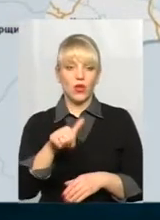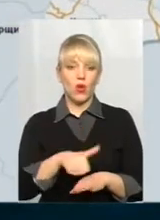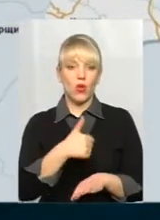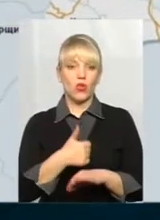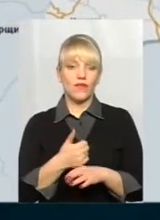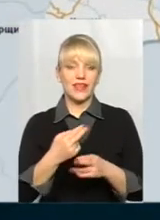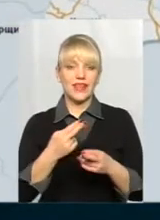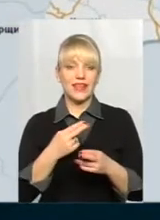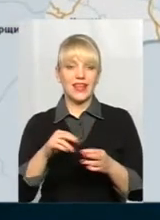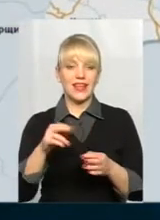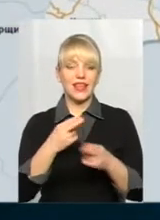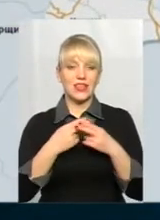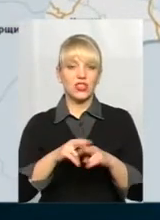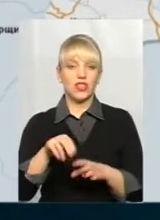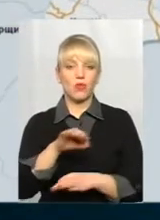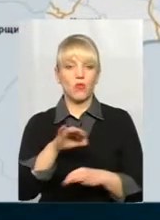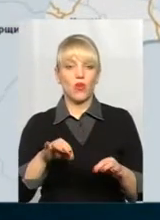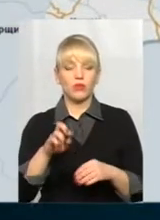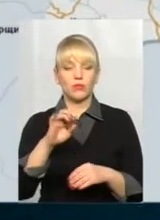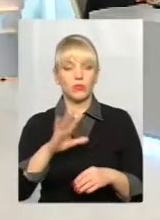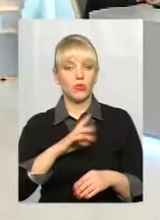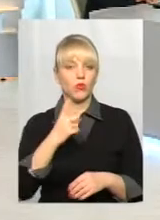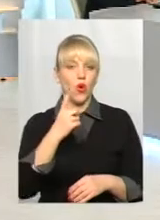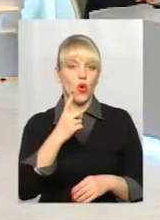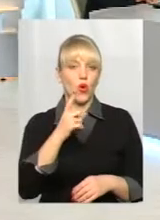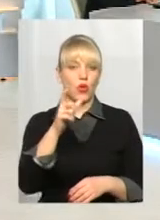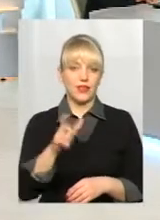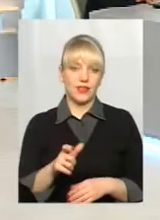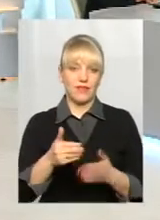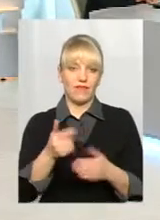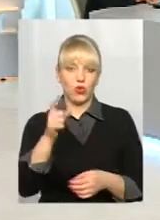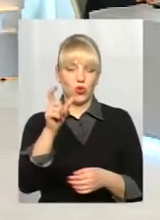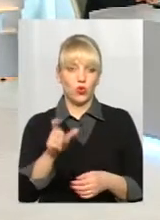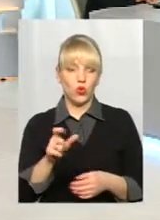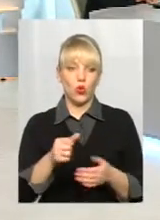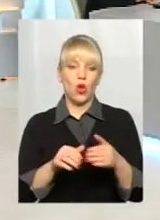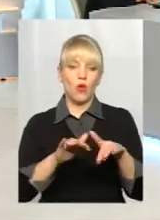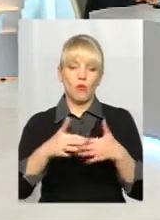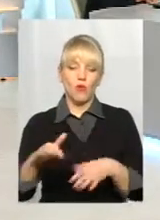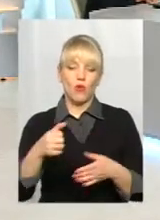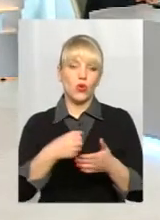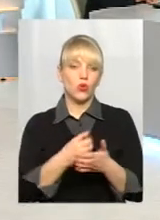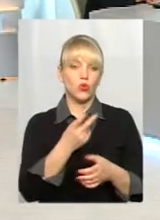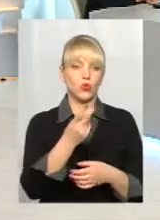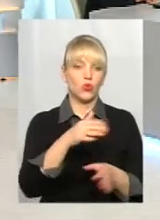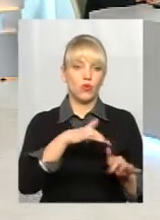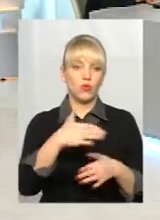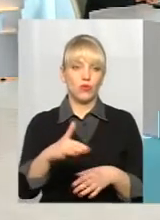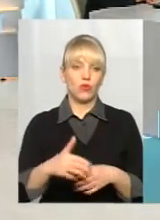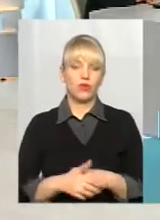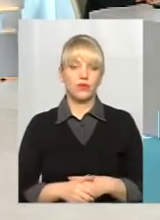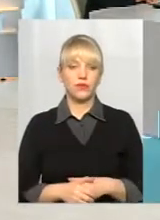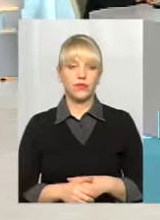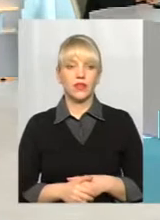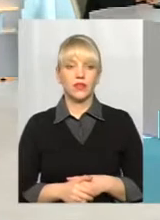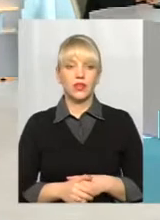інженер проєкту. Він мав би бути одним від одного моря до другого моря, або хоча б до польського кордону.